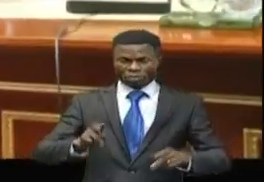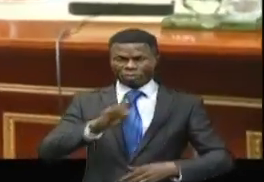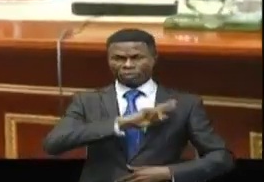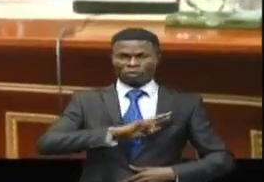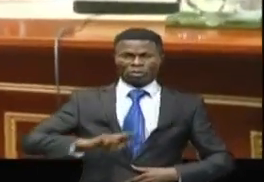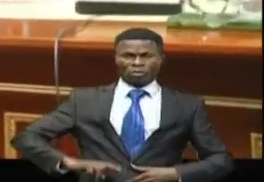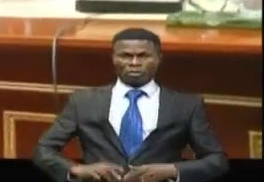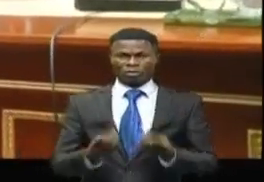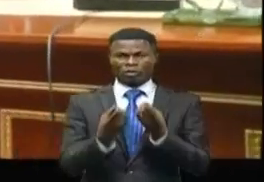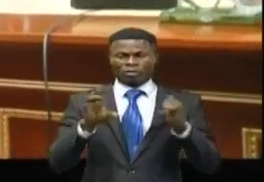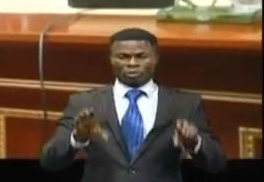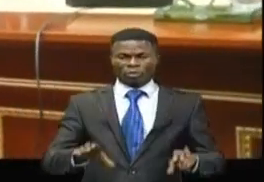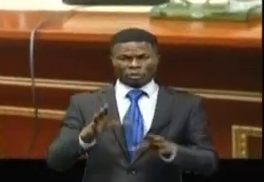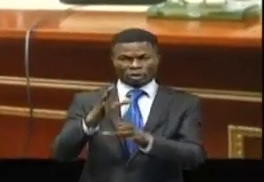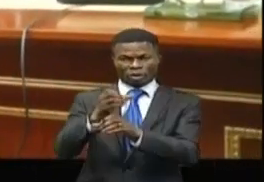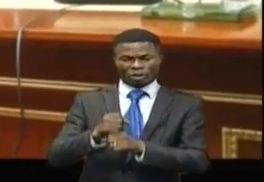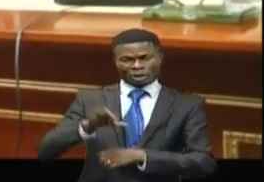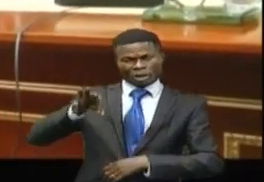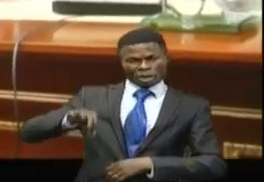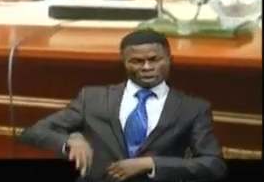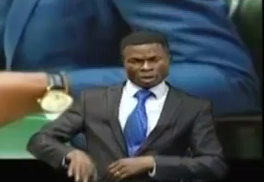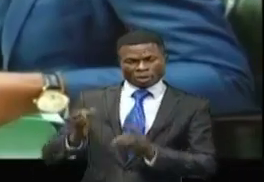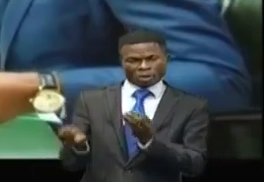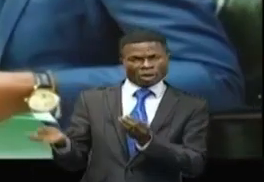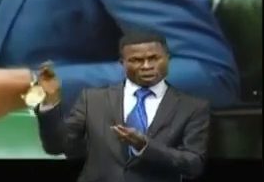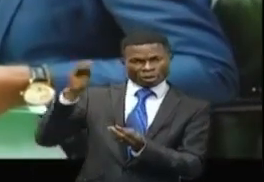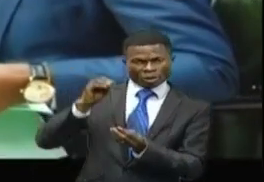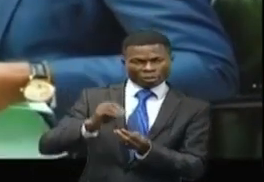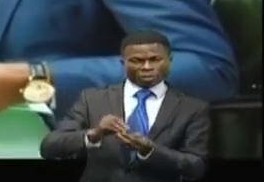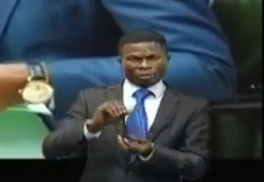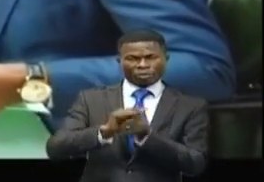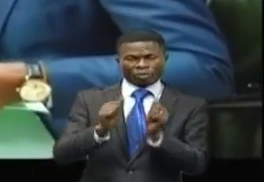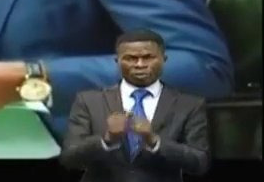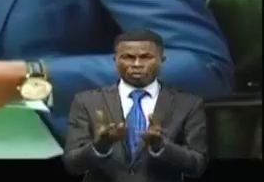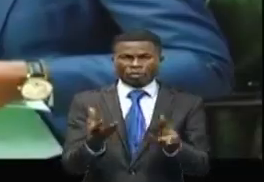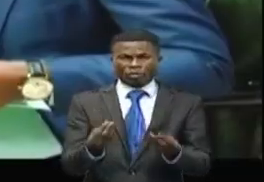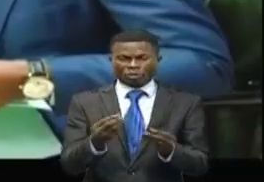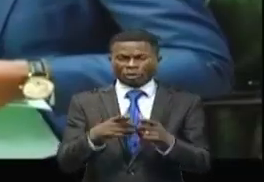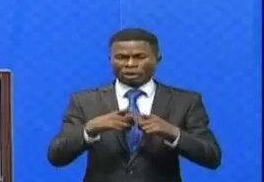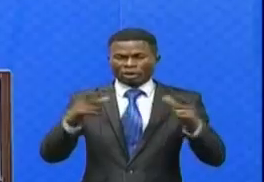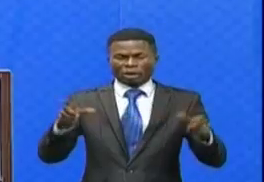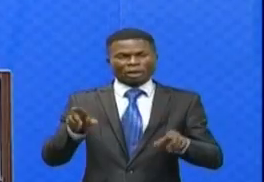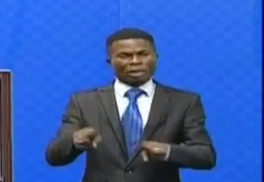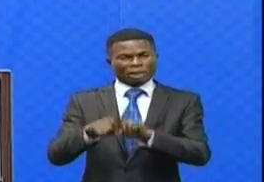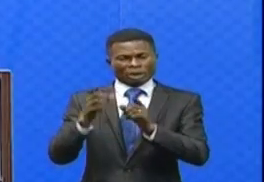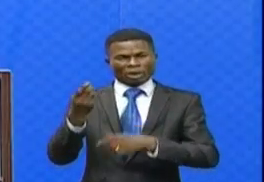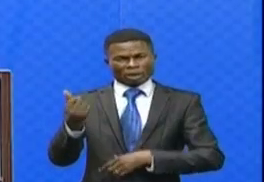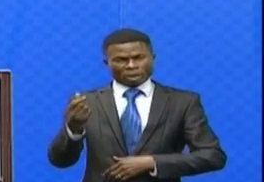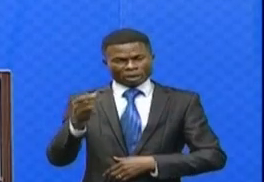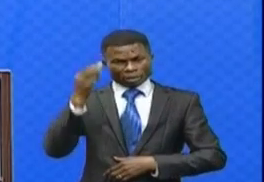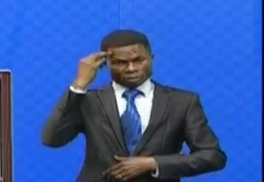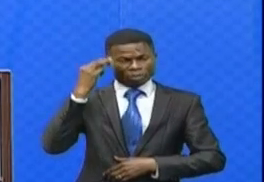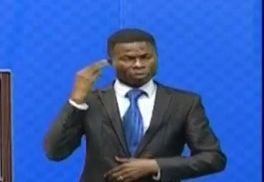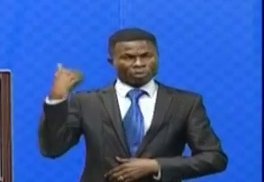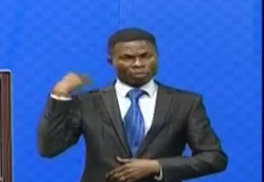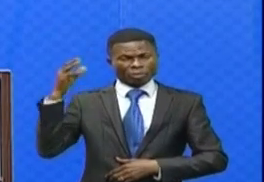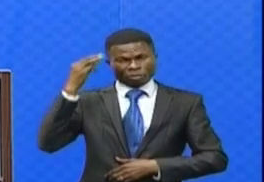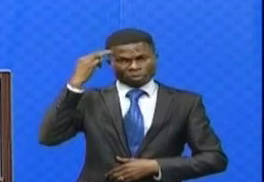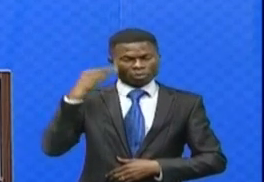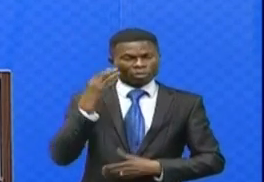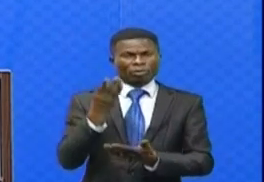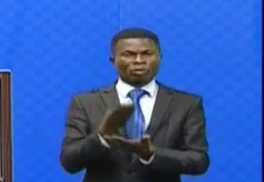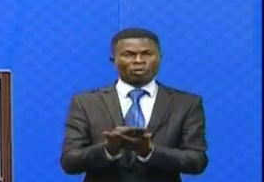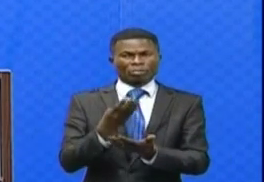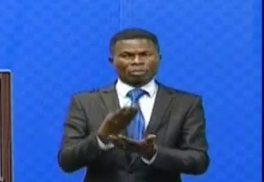des bénéficier des décaissements supplémentaires au titre de la facilité élargie de crédit le ministre d'état ministre du budget